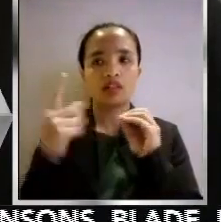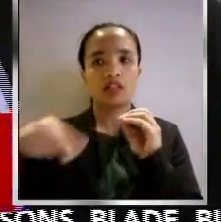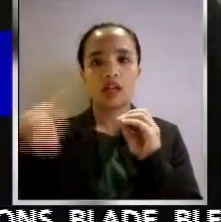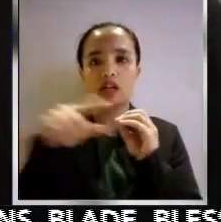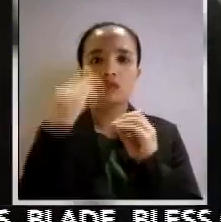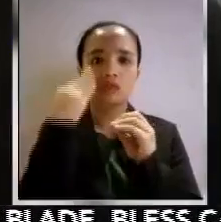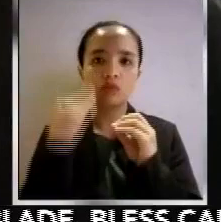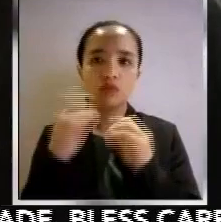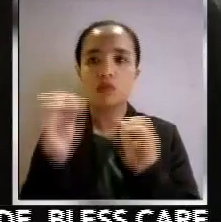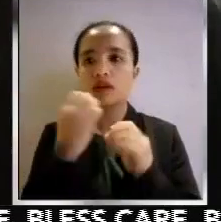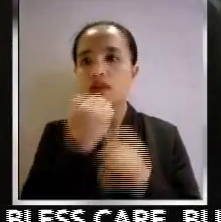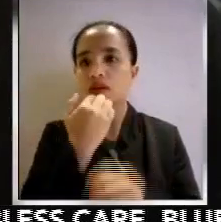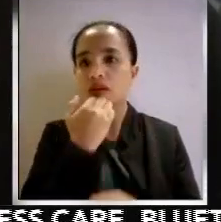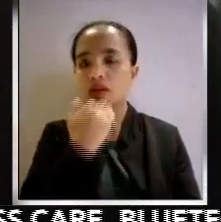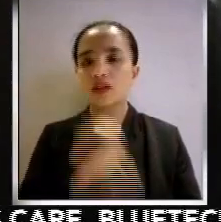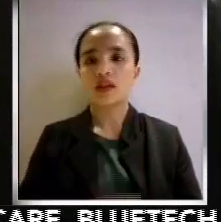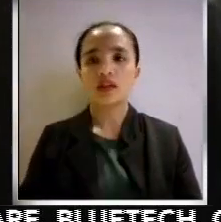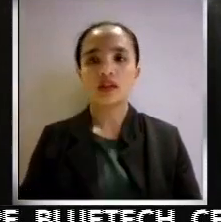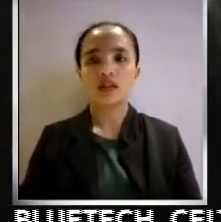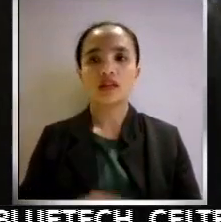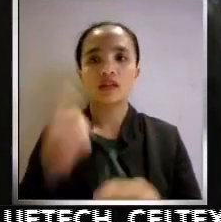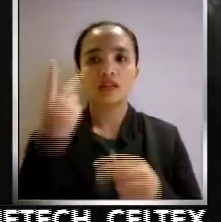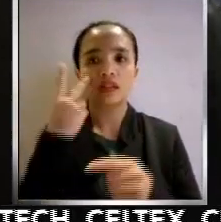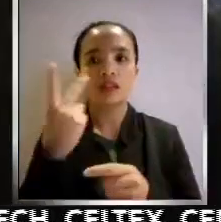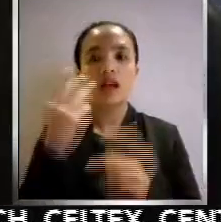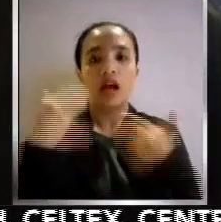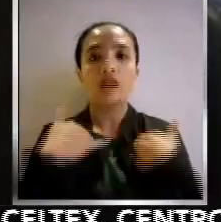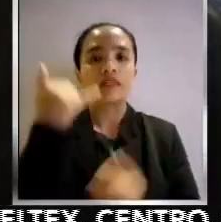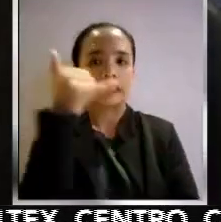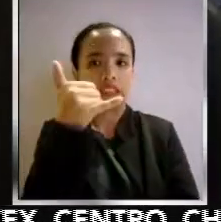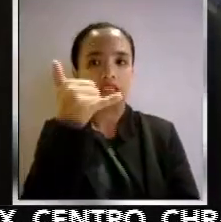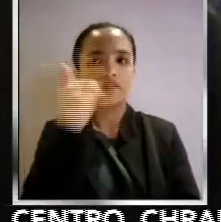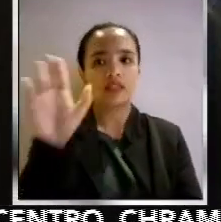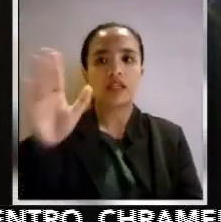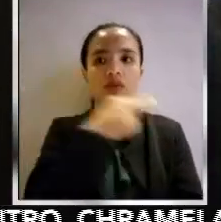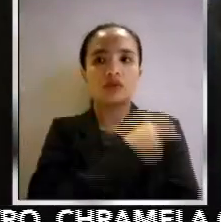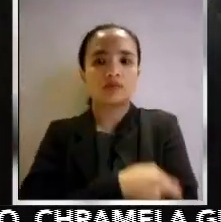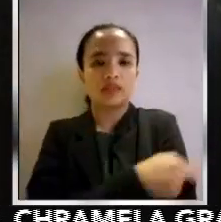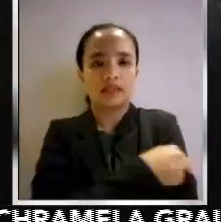kanilang seguridad at may CCTV sa kanilang ospital.